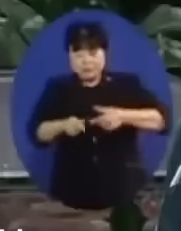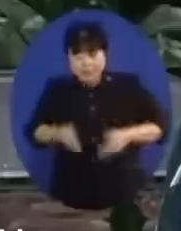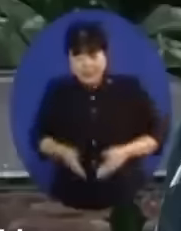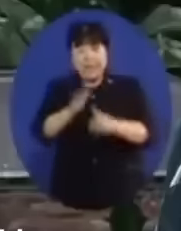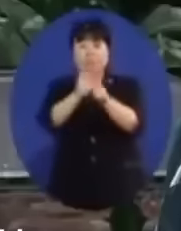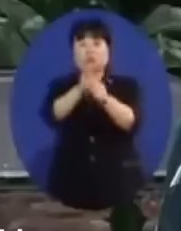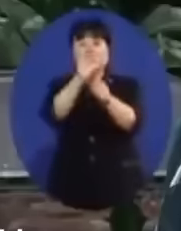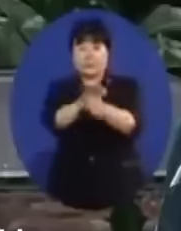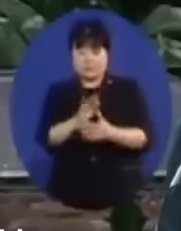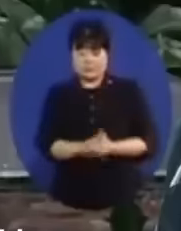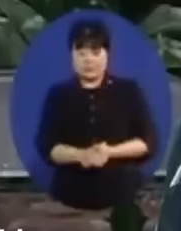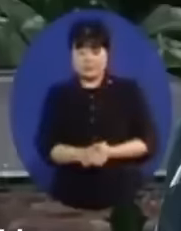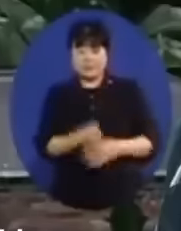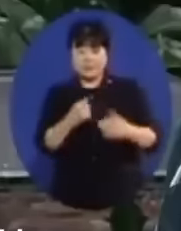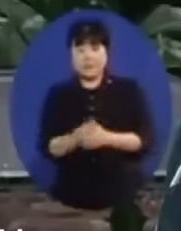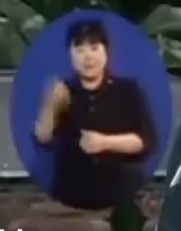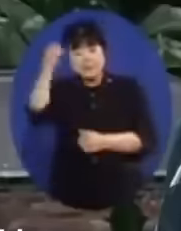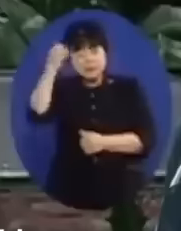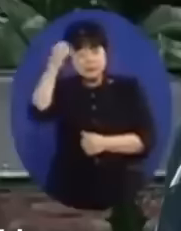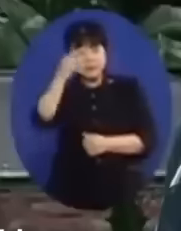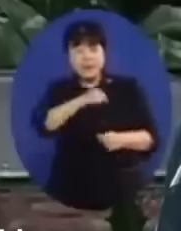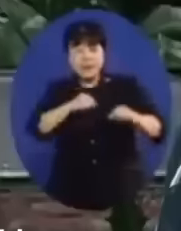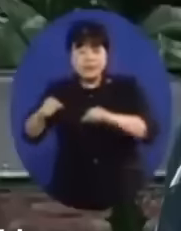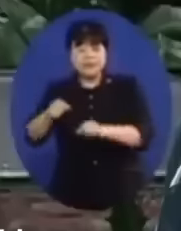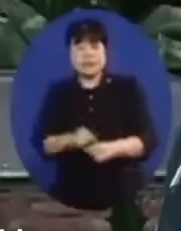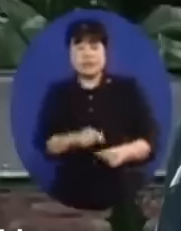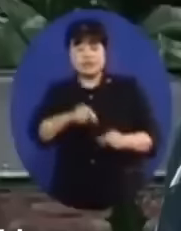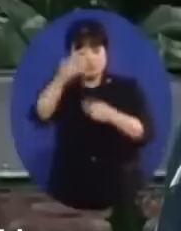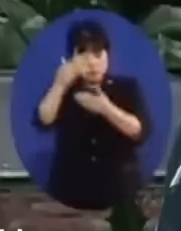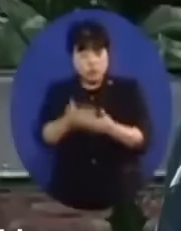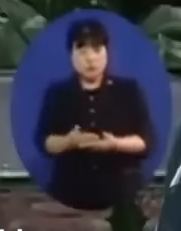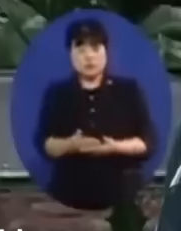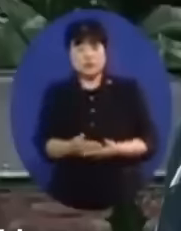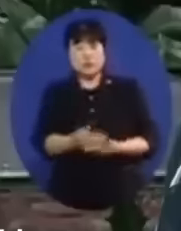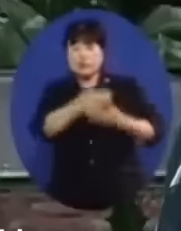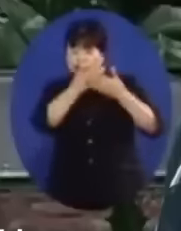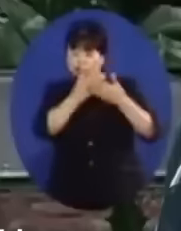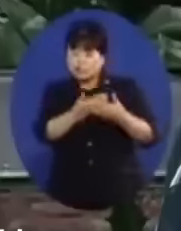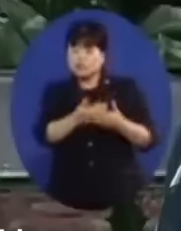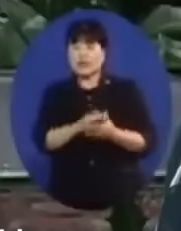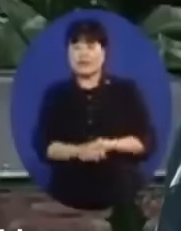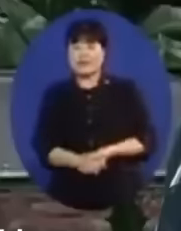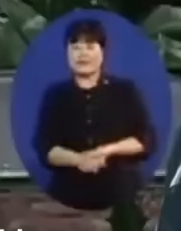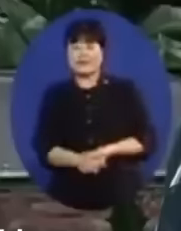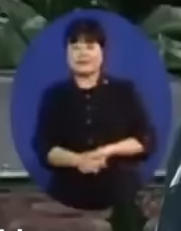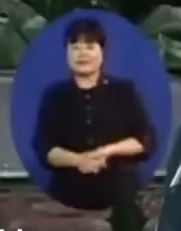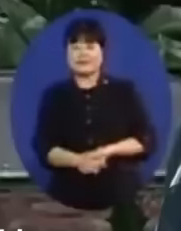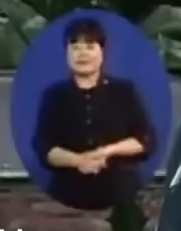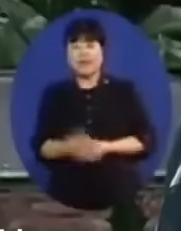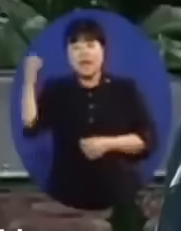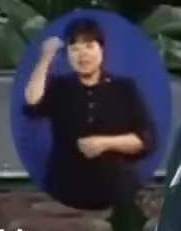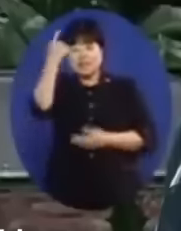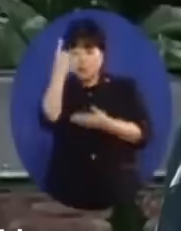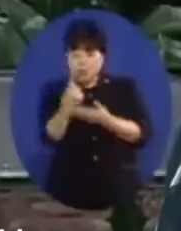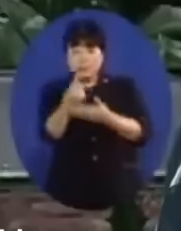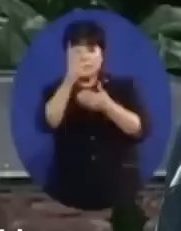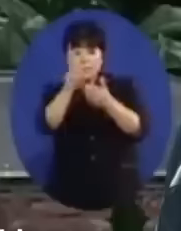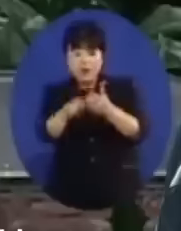만들어주는 것입니다. 그러므로 성령의 역사와 우리의 구원은 굉장히 중요한 것입니다. 그래서 성령이